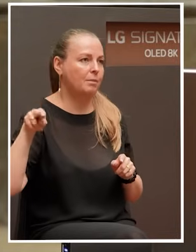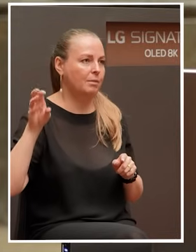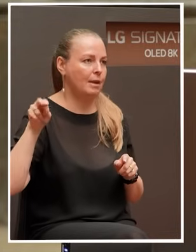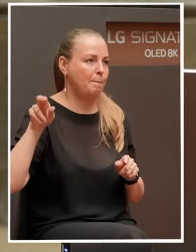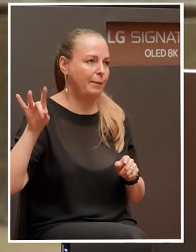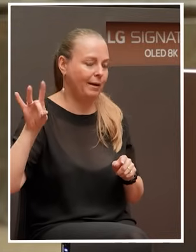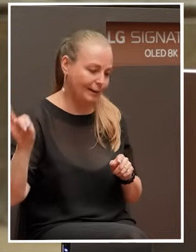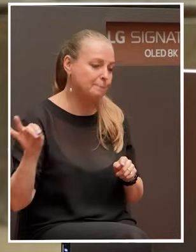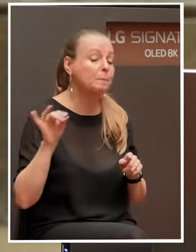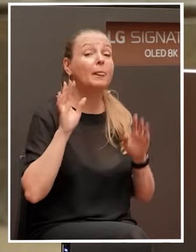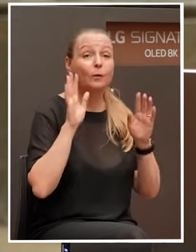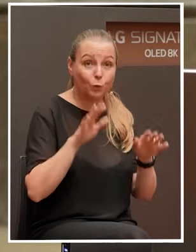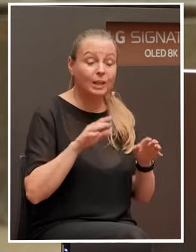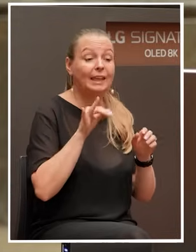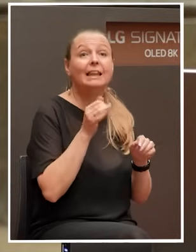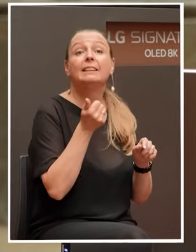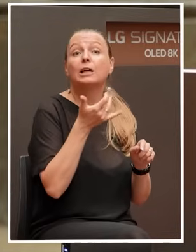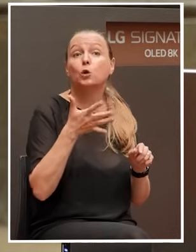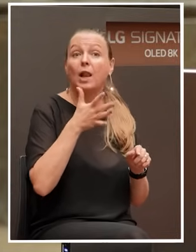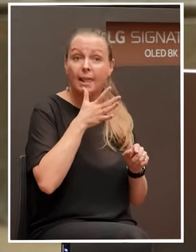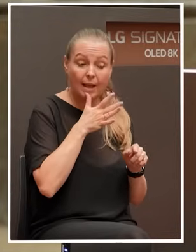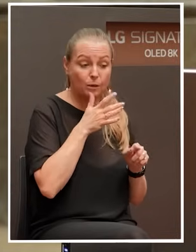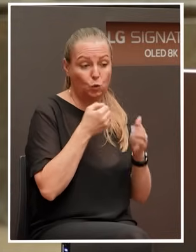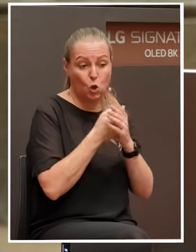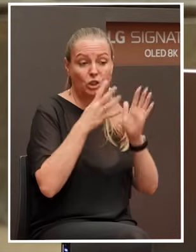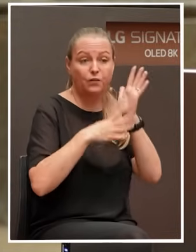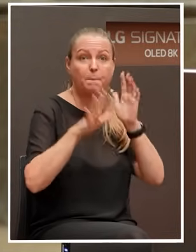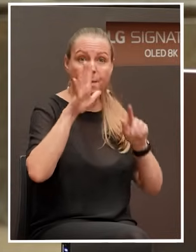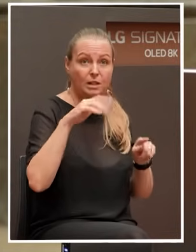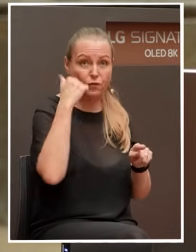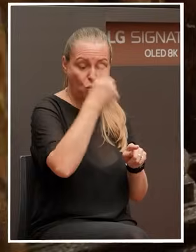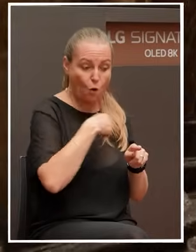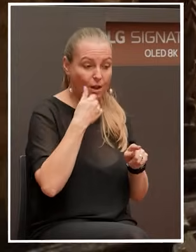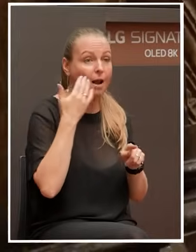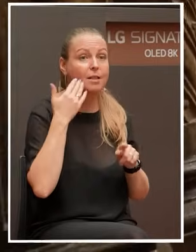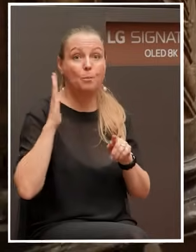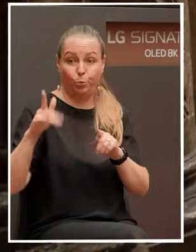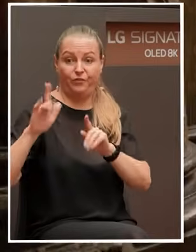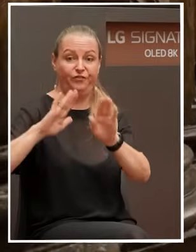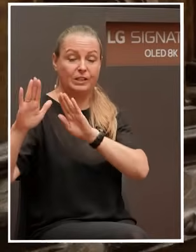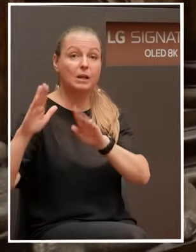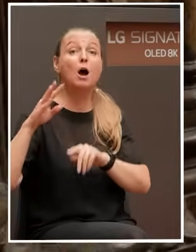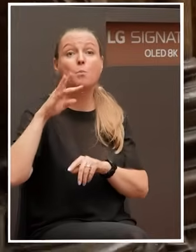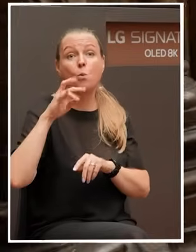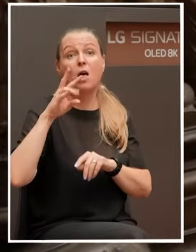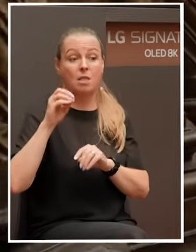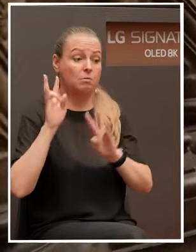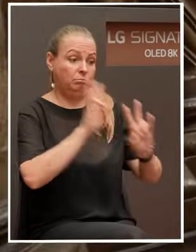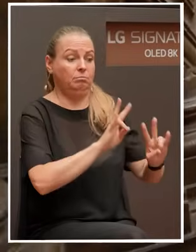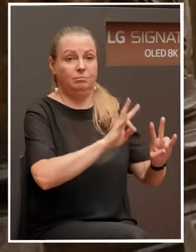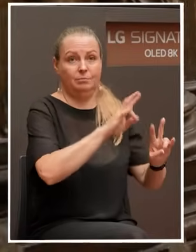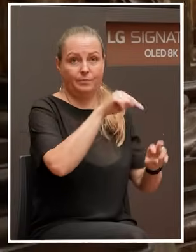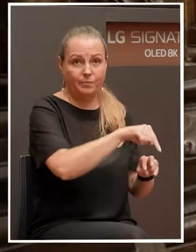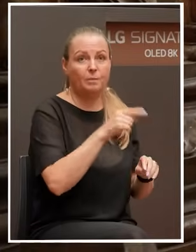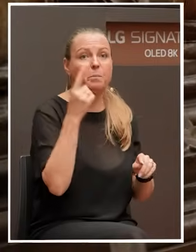И следующие несколько лет, вплоть до 95-го, когда состоится выставка, Моне